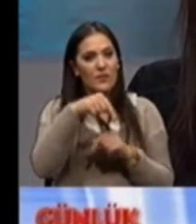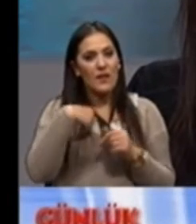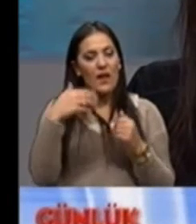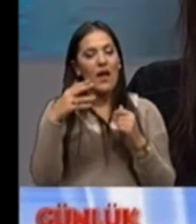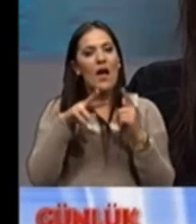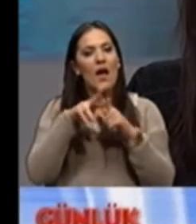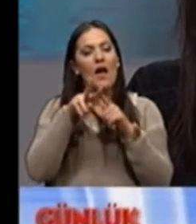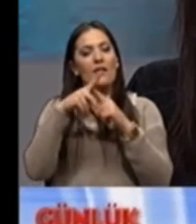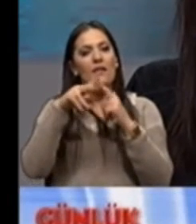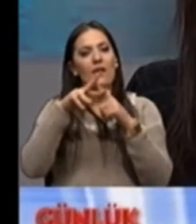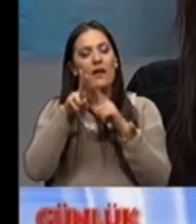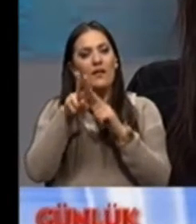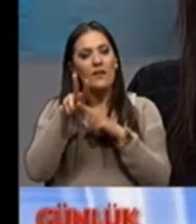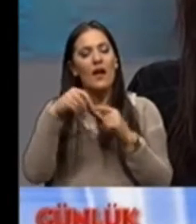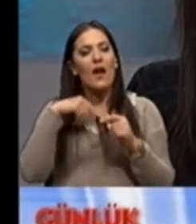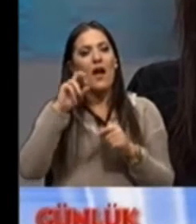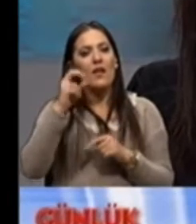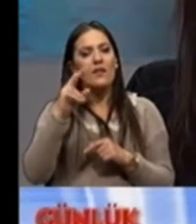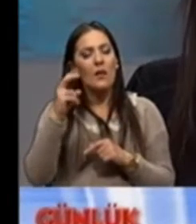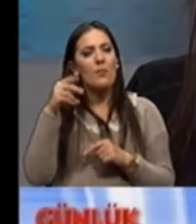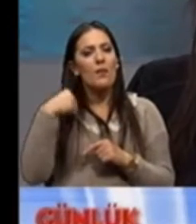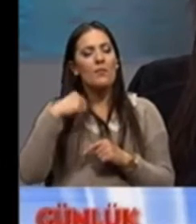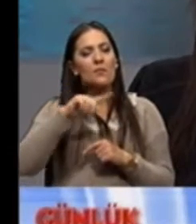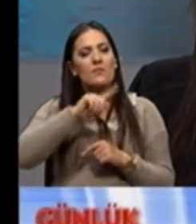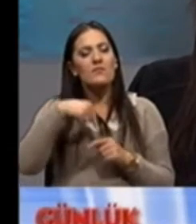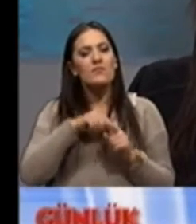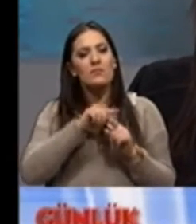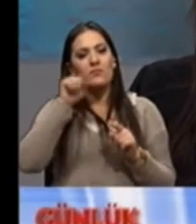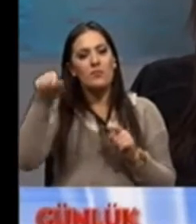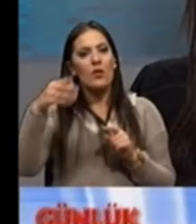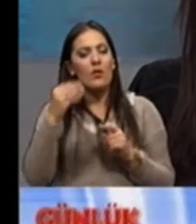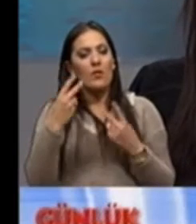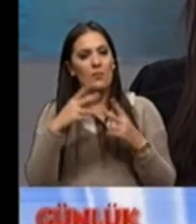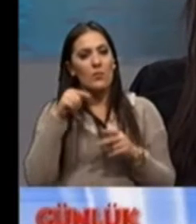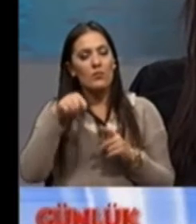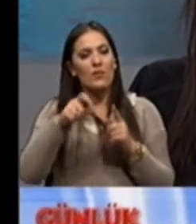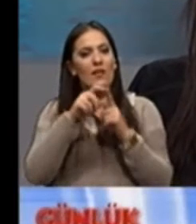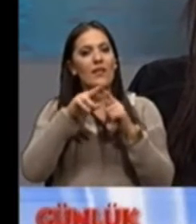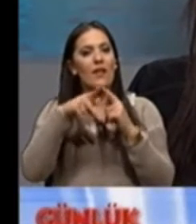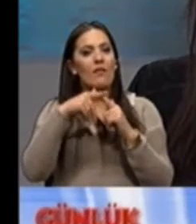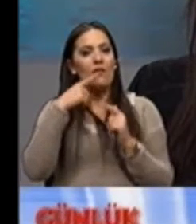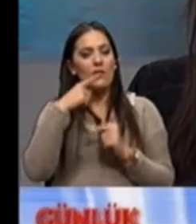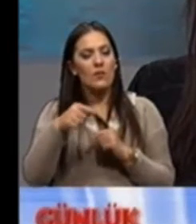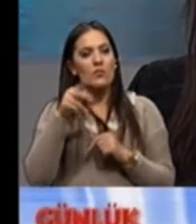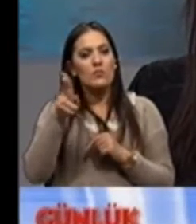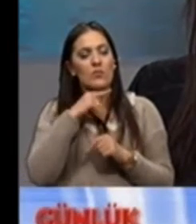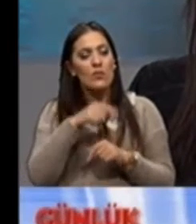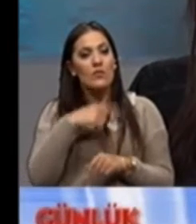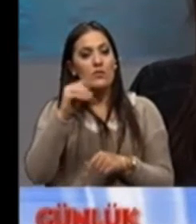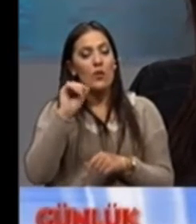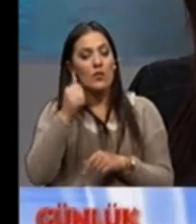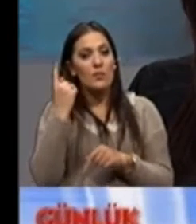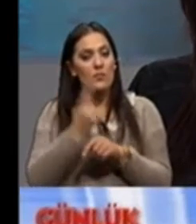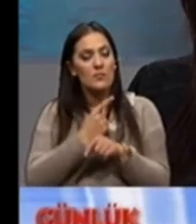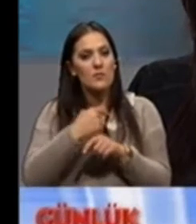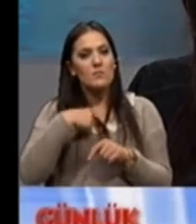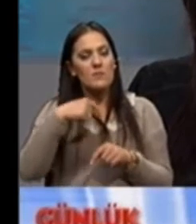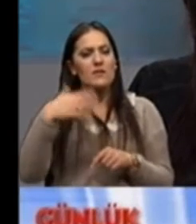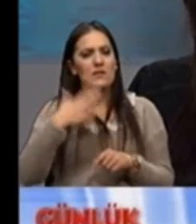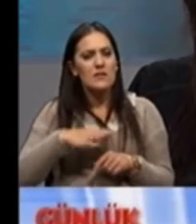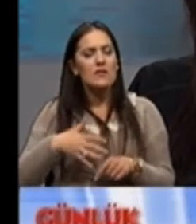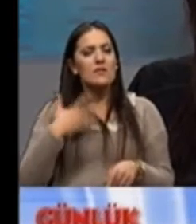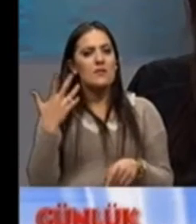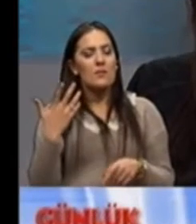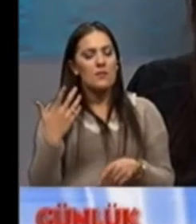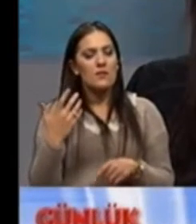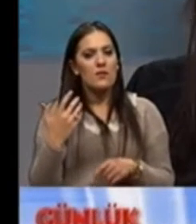Antakya, Adıyaman'a yani bizim Varto'ya kadar ulaşabiliyor. Buna DAF diyoruz. son derece önemli bir şey. Yani biz istesek de